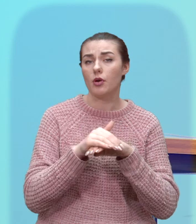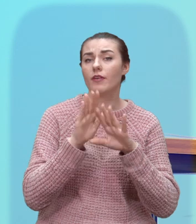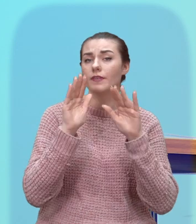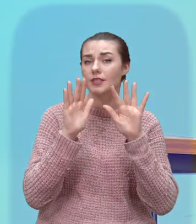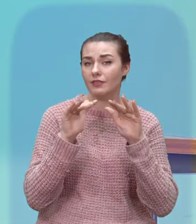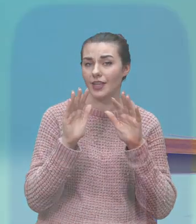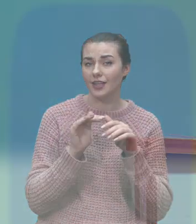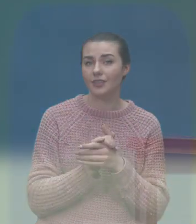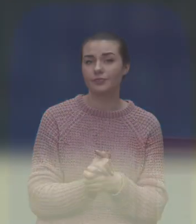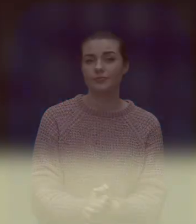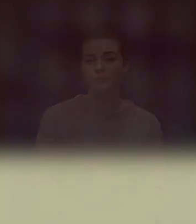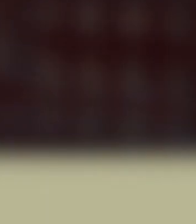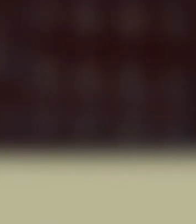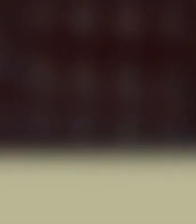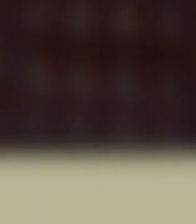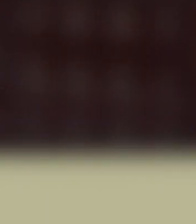вам доброго до свидания